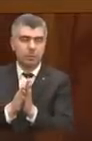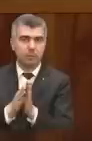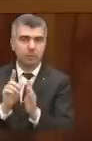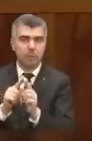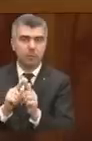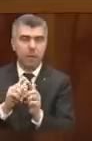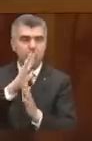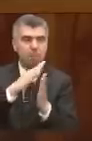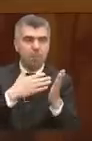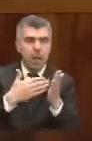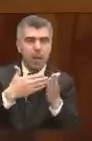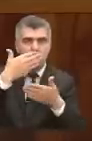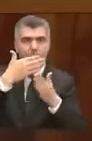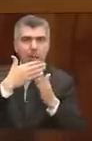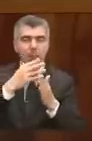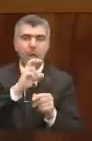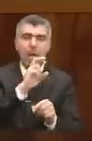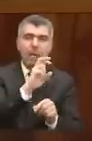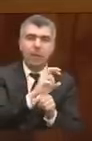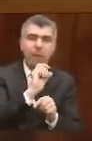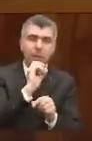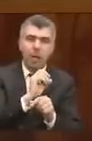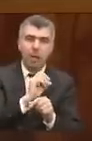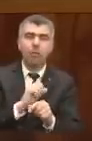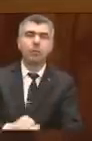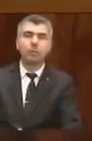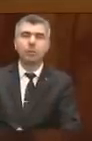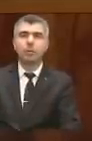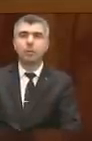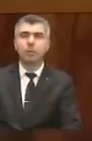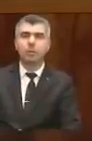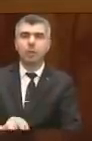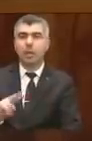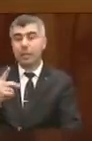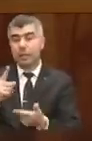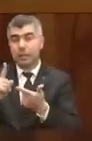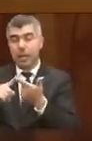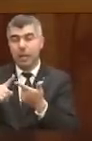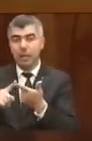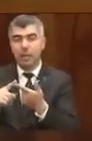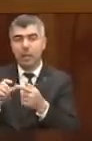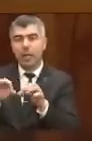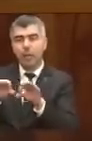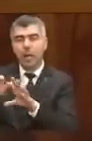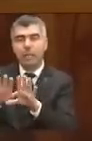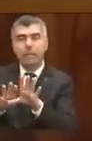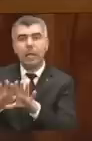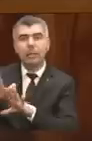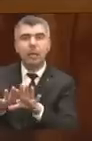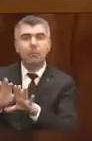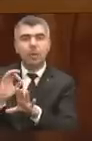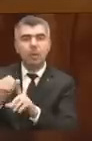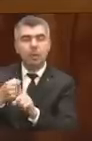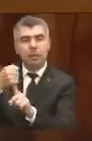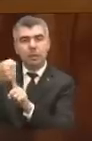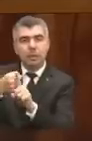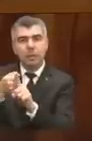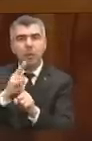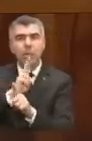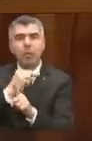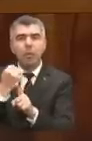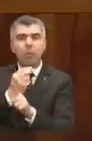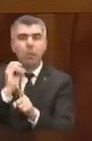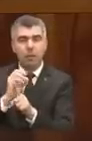تاع مخطط المغرب احضر كيف الموضوع ديال الاجراءات والتدابير اللي قمتوا بها كحكومه